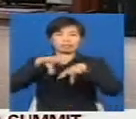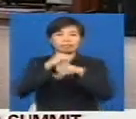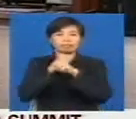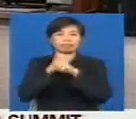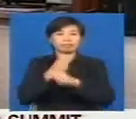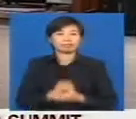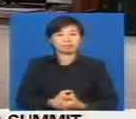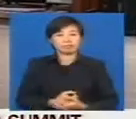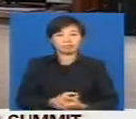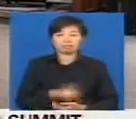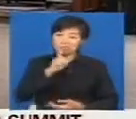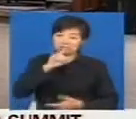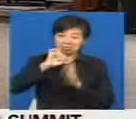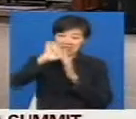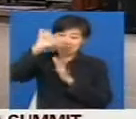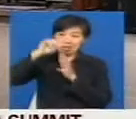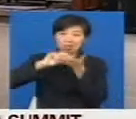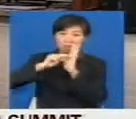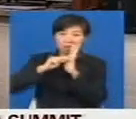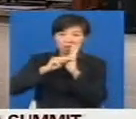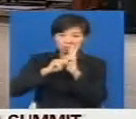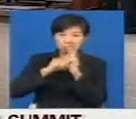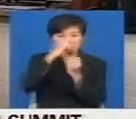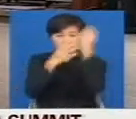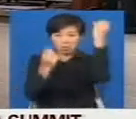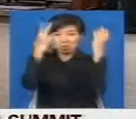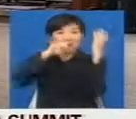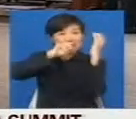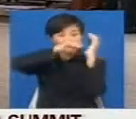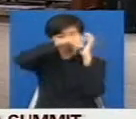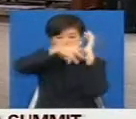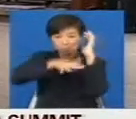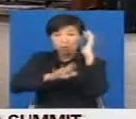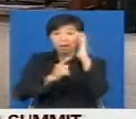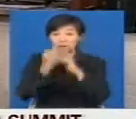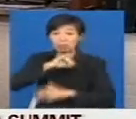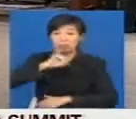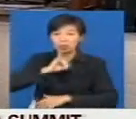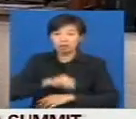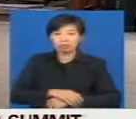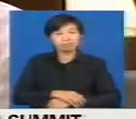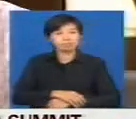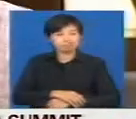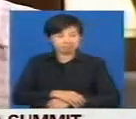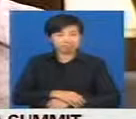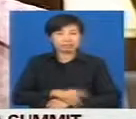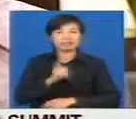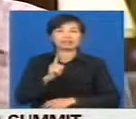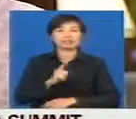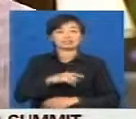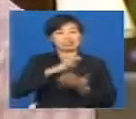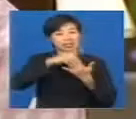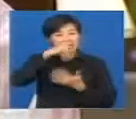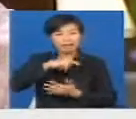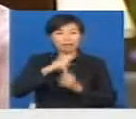ราก็ว่าได้ใช่ไหมครับท่าน คือเชียงใหม่เนี่ยมันก็มีเหตุผลหลายเรื่องนะ ครับ อันที่หนึ่งเราพูดเรื่องน้ำแน่นอนเราต้องอยากพูดเรื่องน้ำในประเทศไท